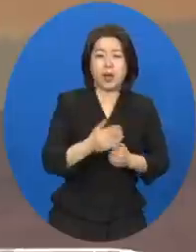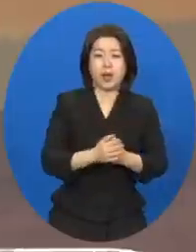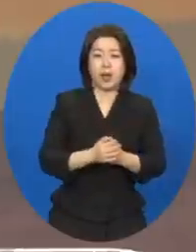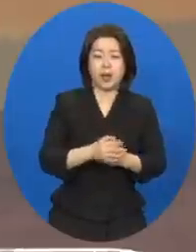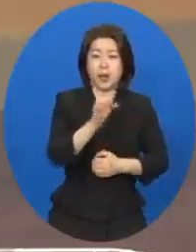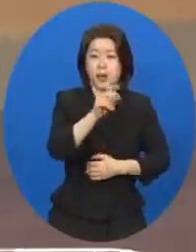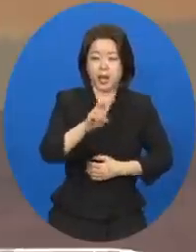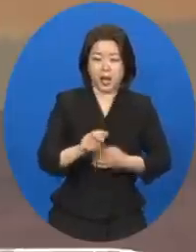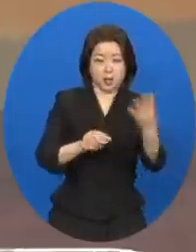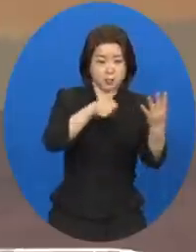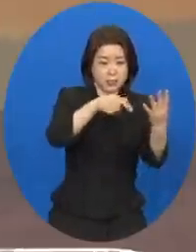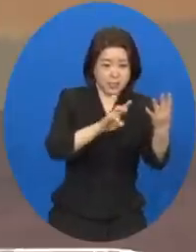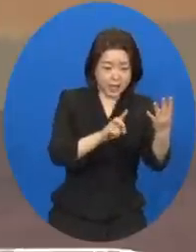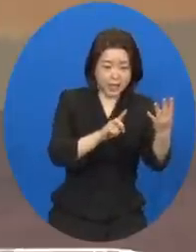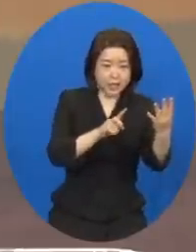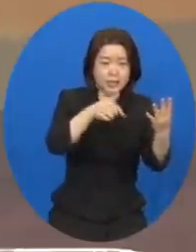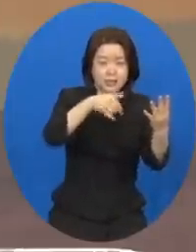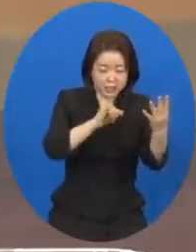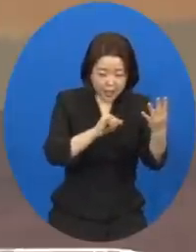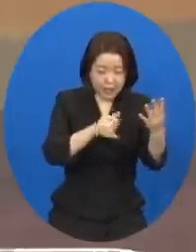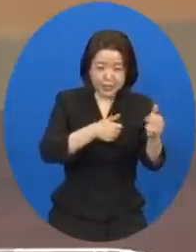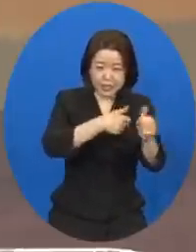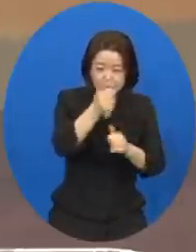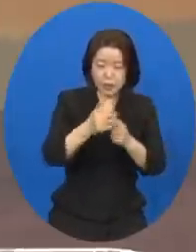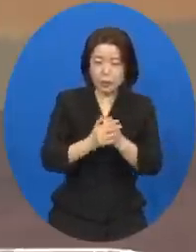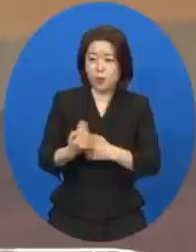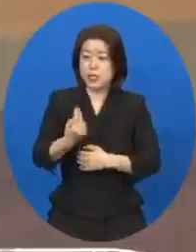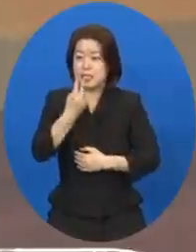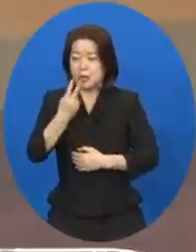이기고 생명 5기의 삶을 사는 비밀이라.